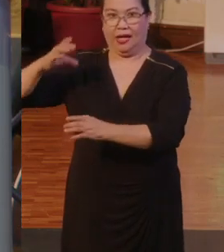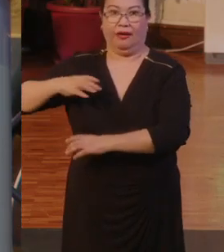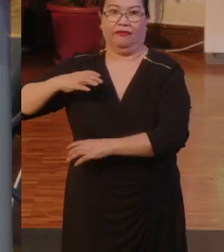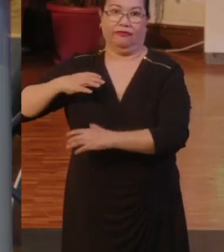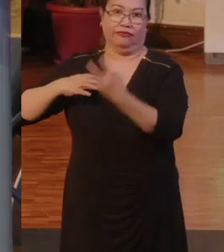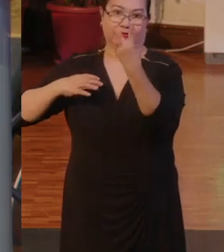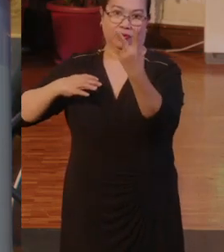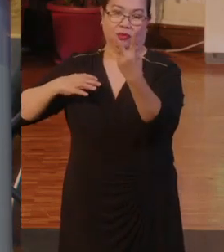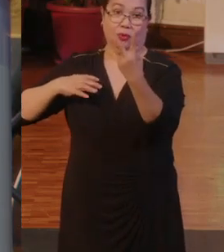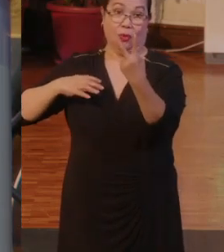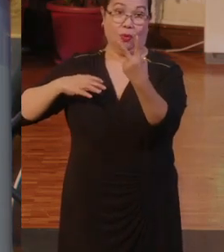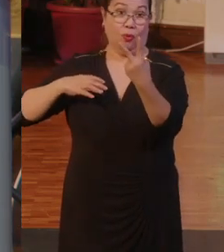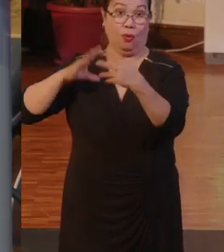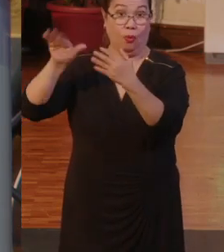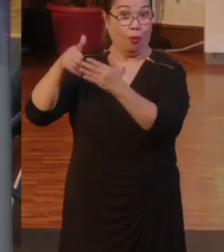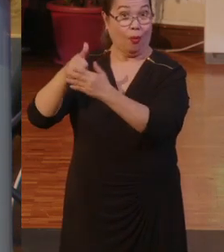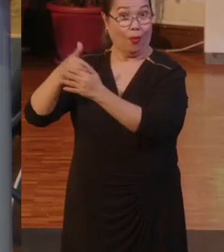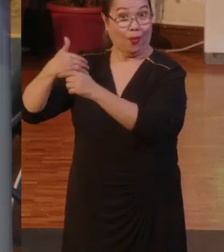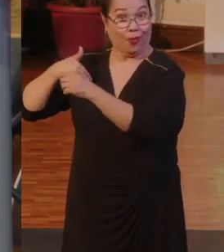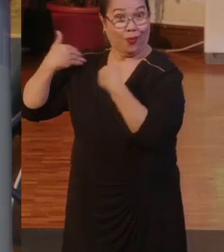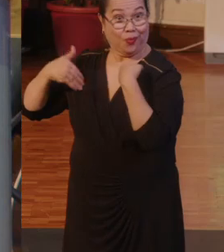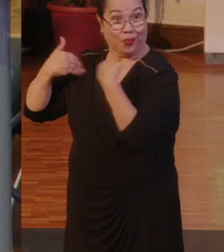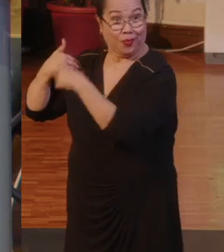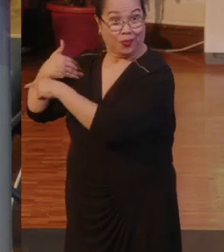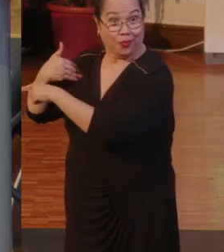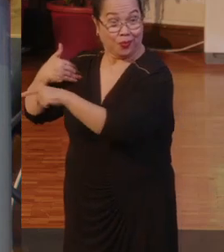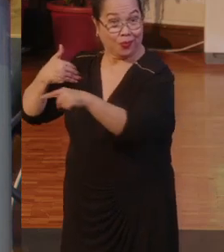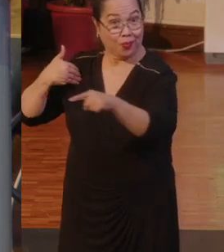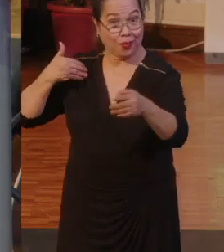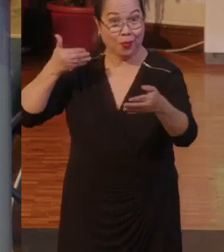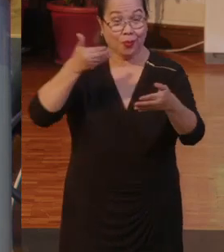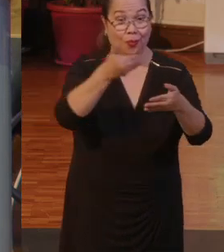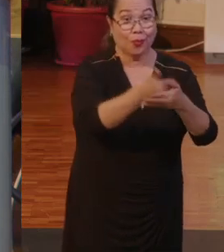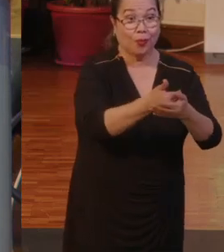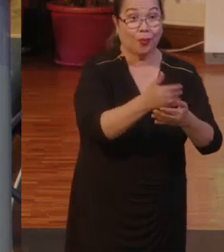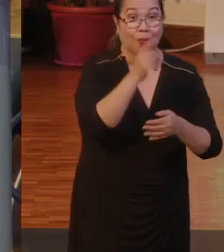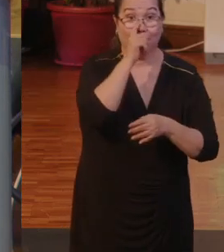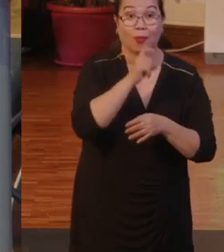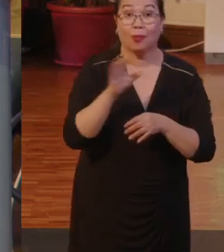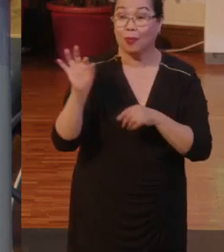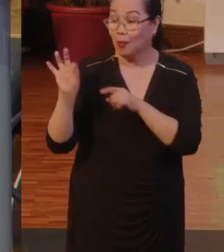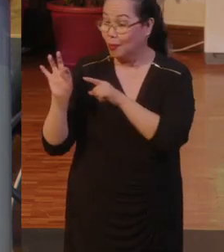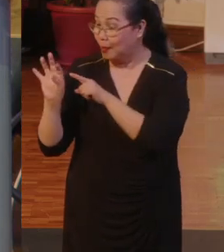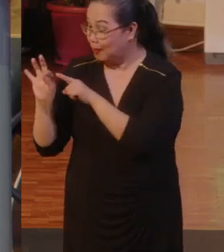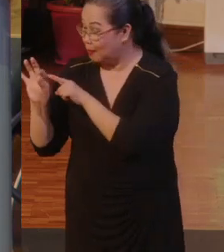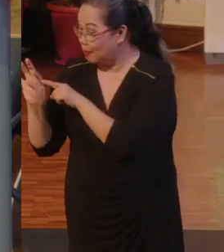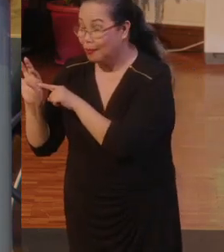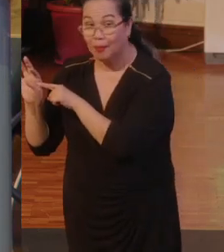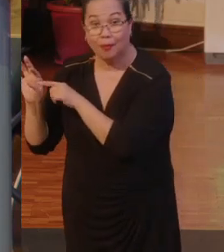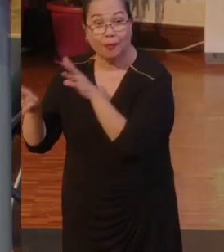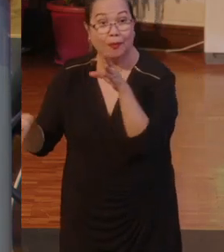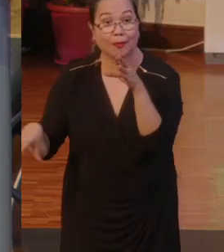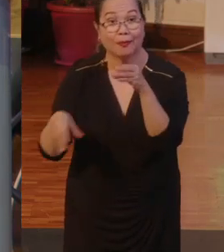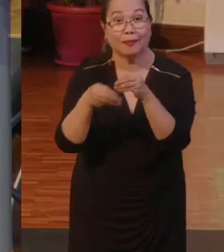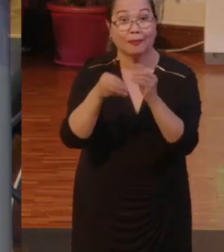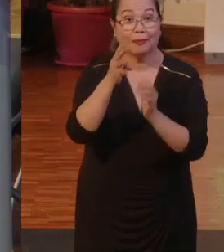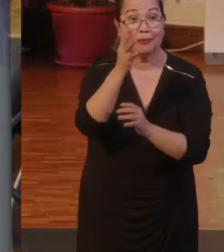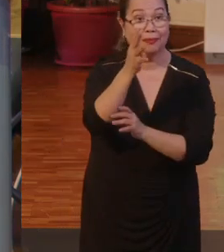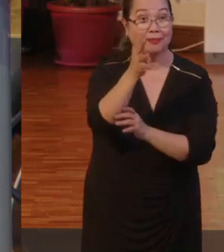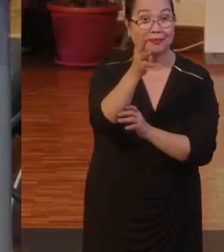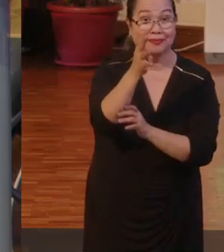So yung mga batang ito, kung ang pinakamatanda noon ay 19, pagpasok nila dito